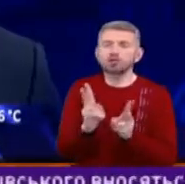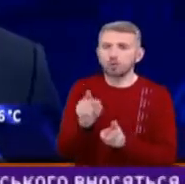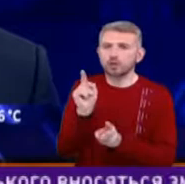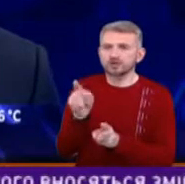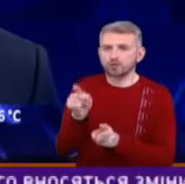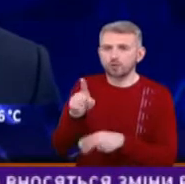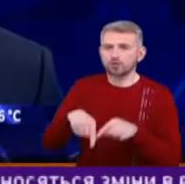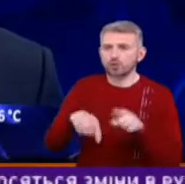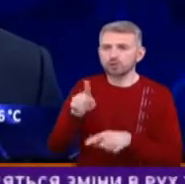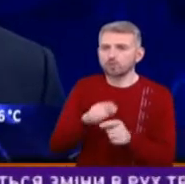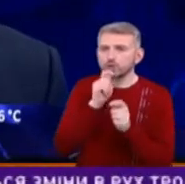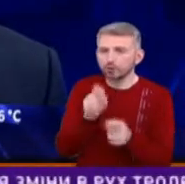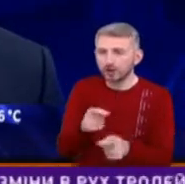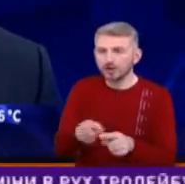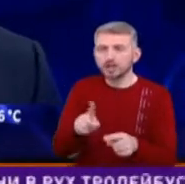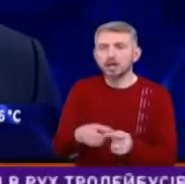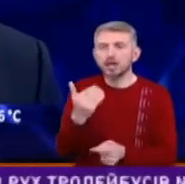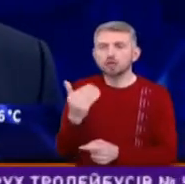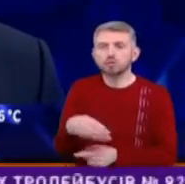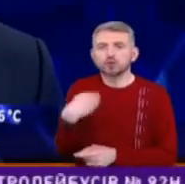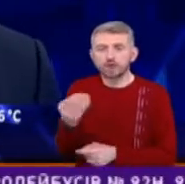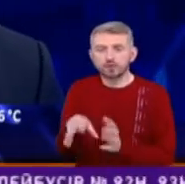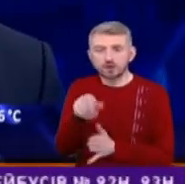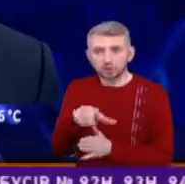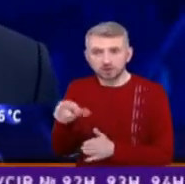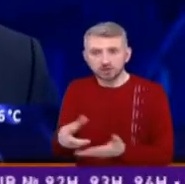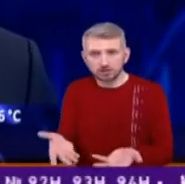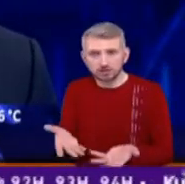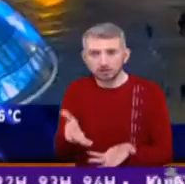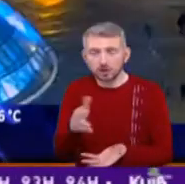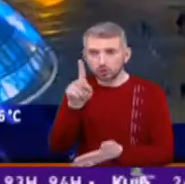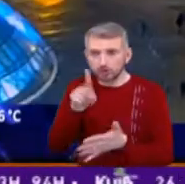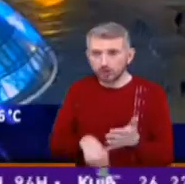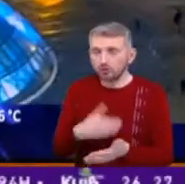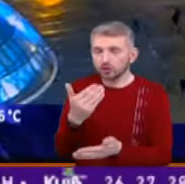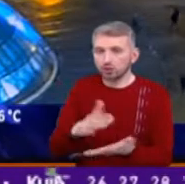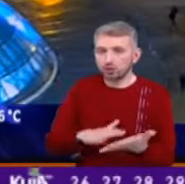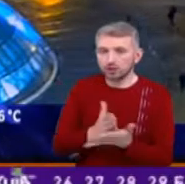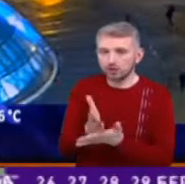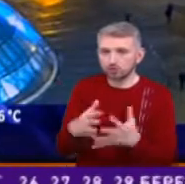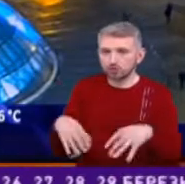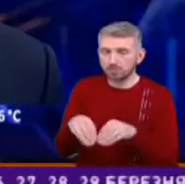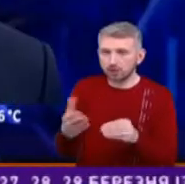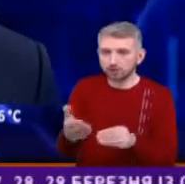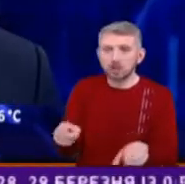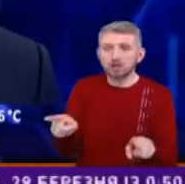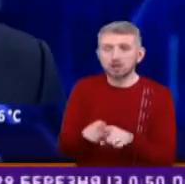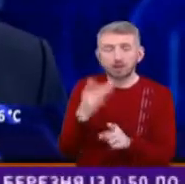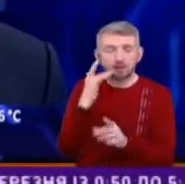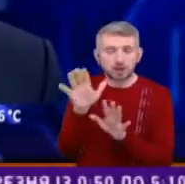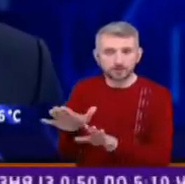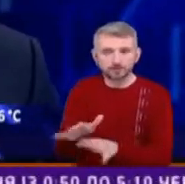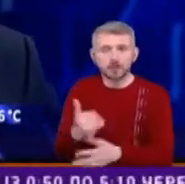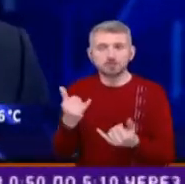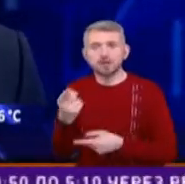з родичів подарував, а це йому дали виборці мандат, довіряють тому політичному сімейству. Ну так, в Сполучених Штатах. Але